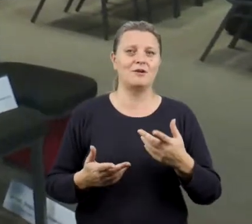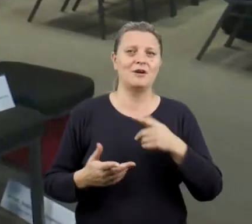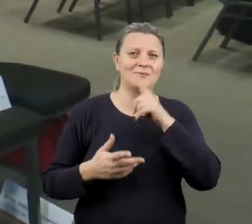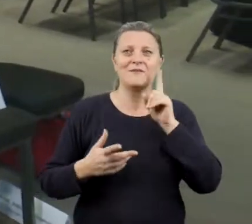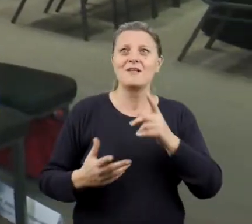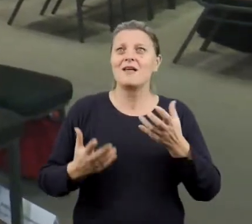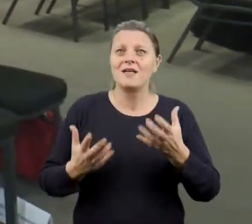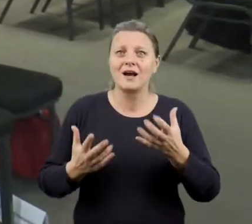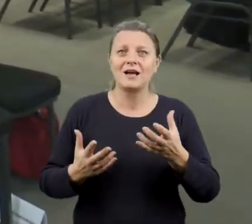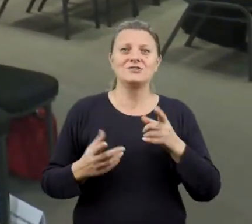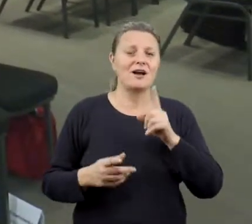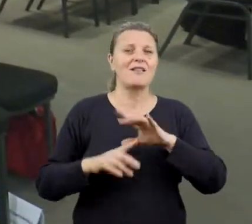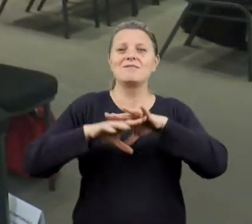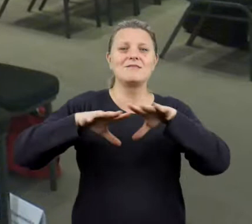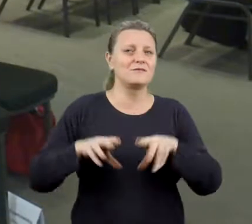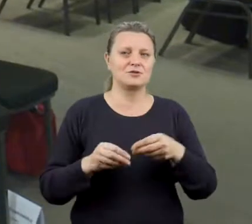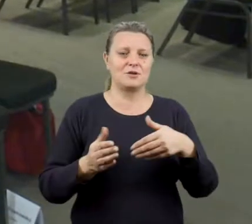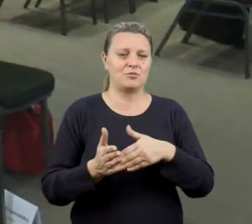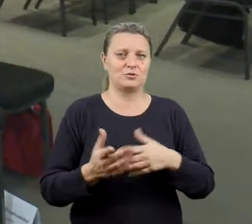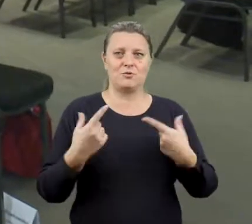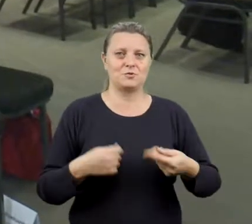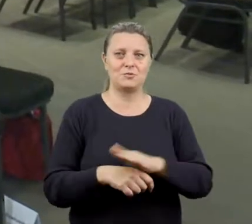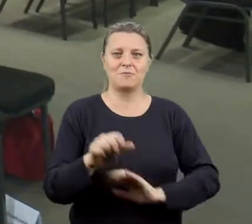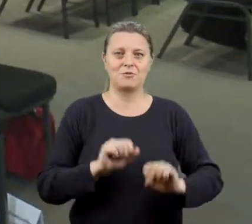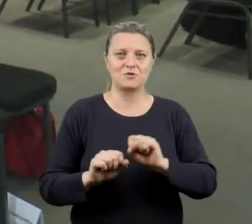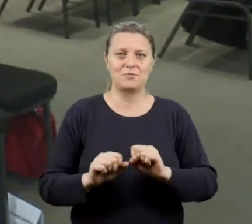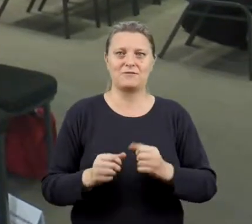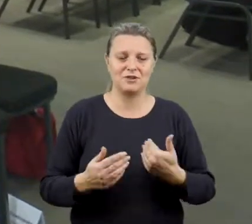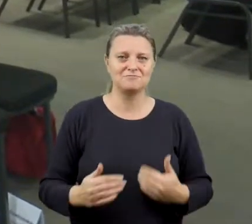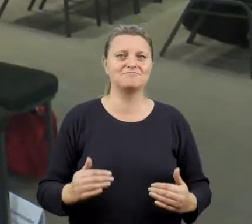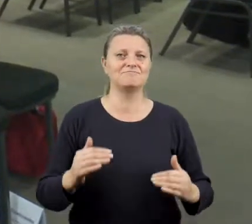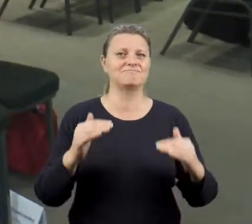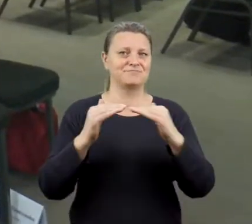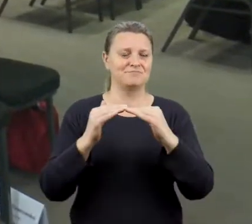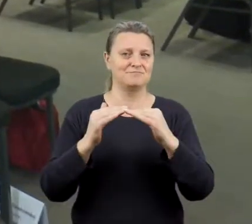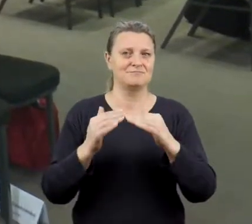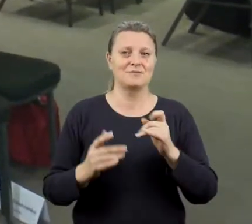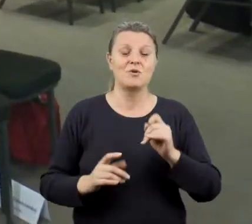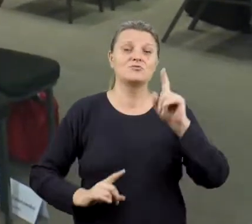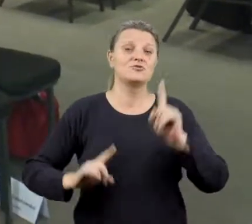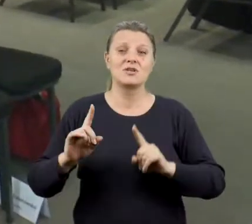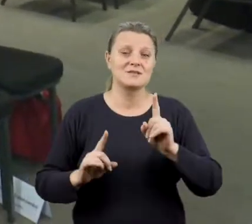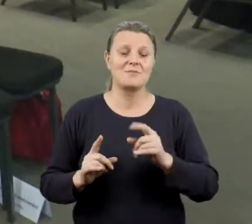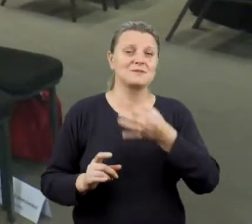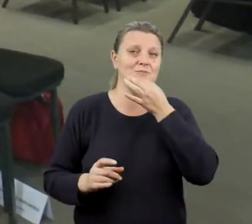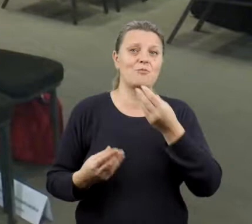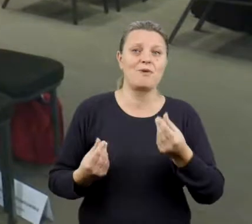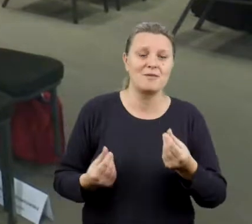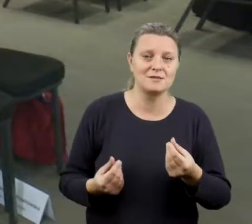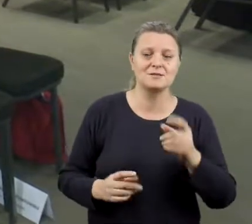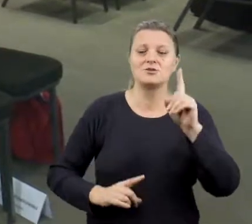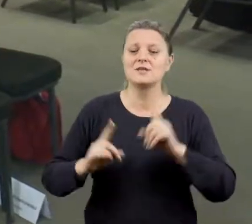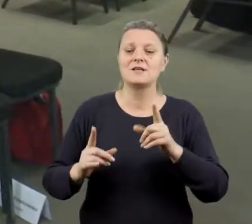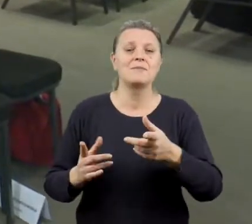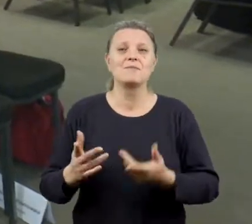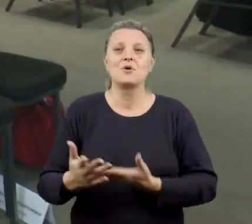mimo dużych chęci nie wszystkie potrzeby osób niepełnosprawnych zostały zaspokojone, dlatego że czasem jest zbyt